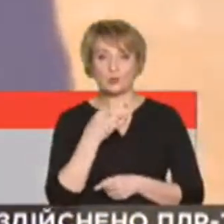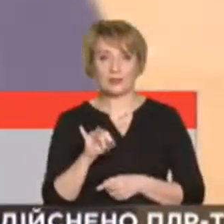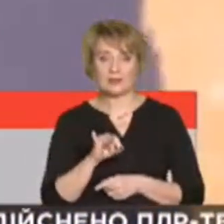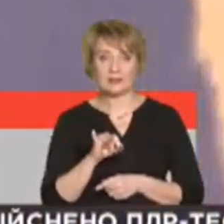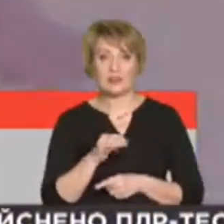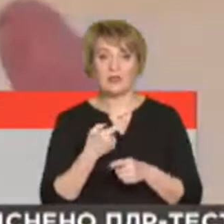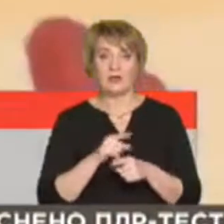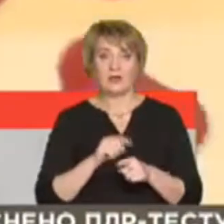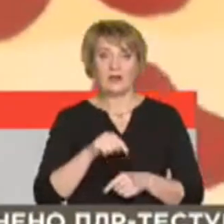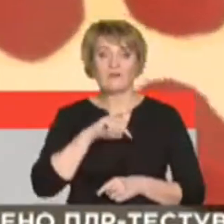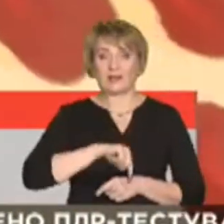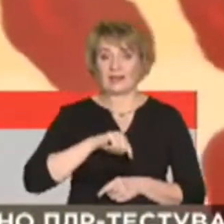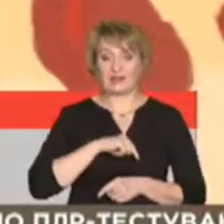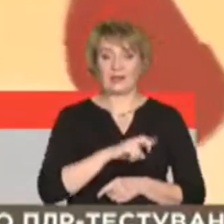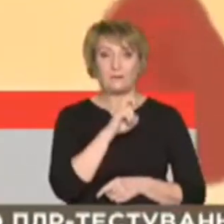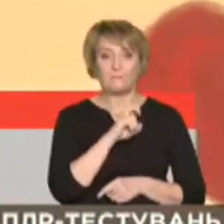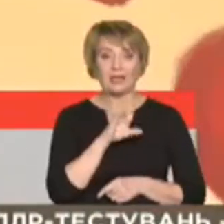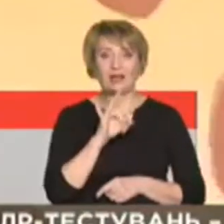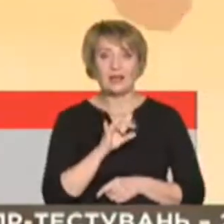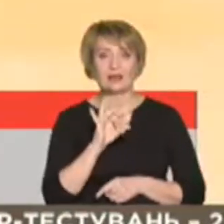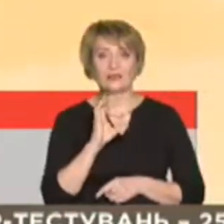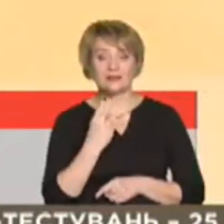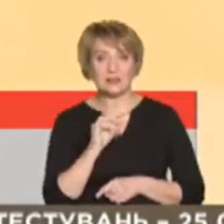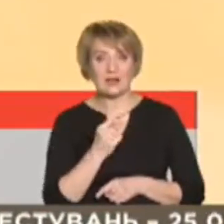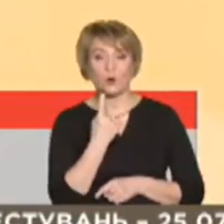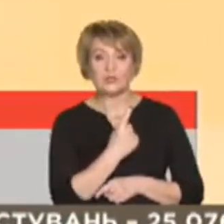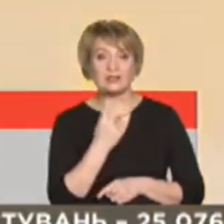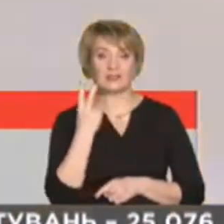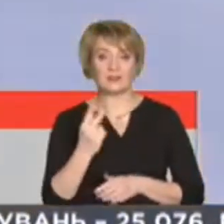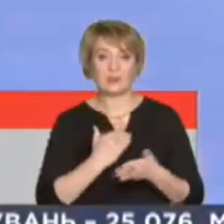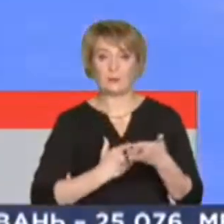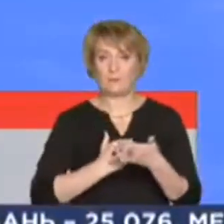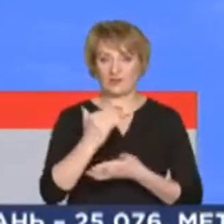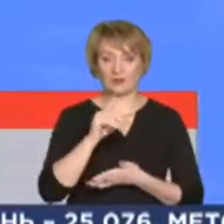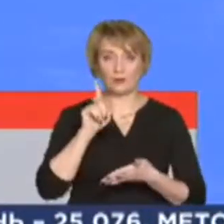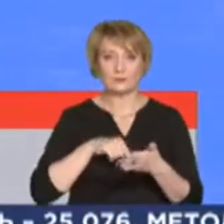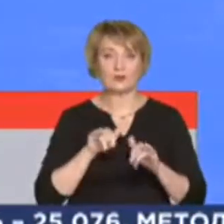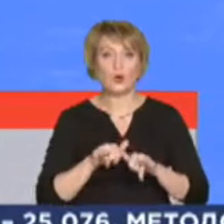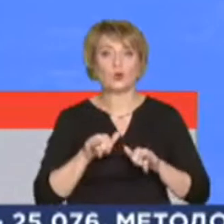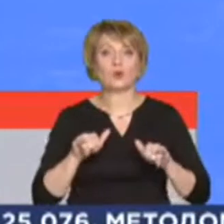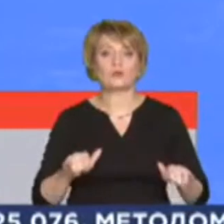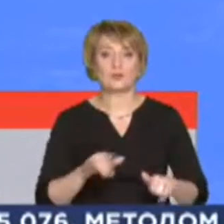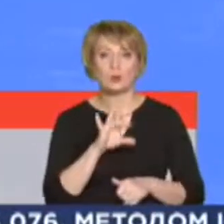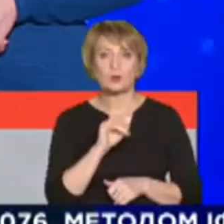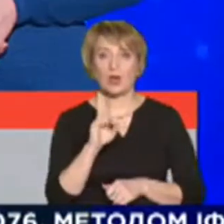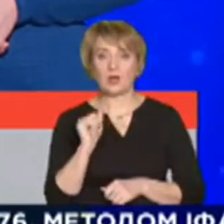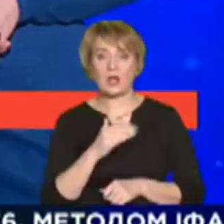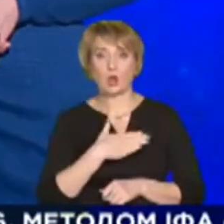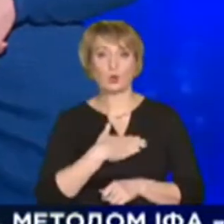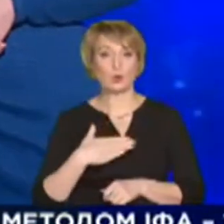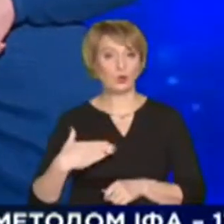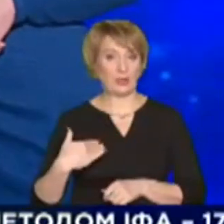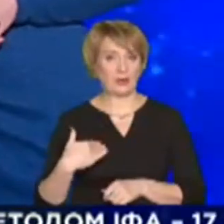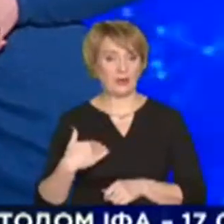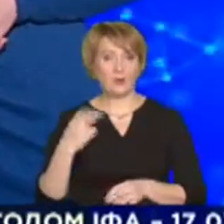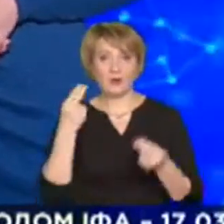носіїв мутацій в гені BRCA1 та 2 підвищена ймовірність розвитку раку грудей. Крім